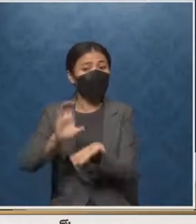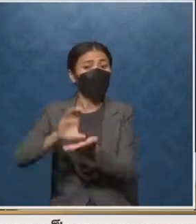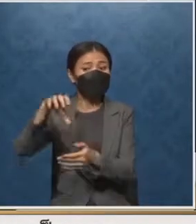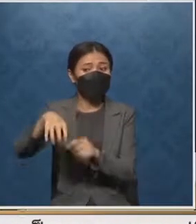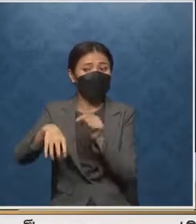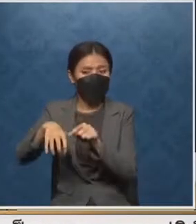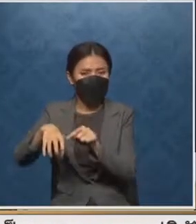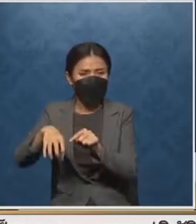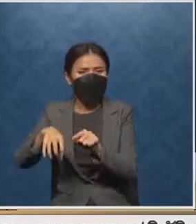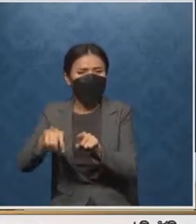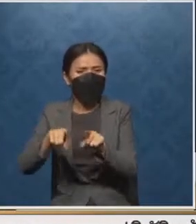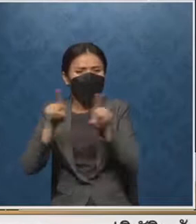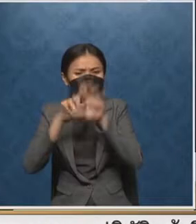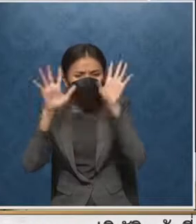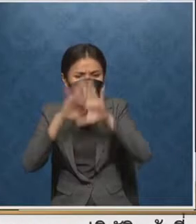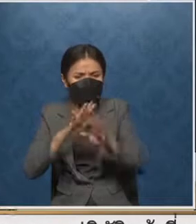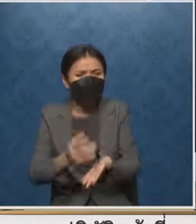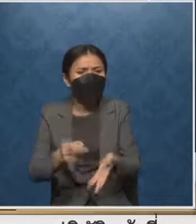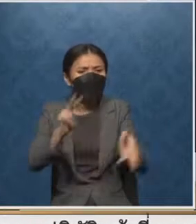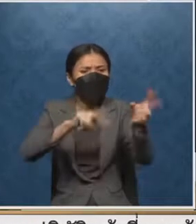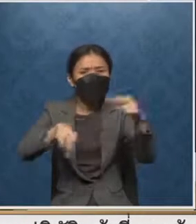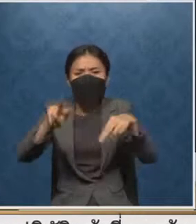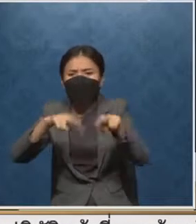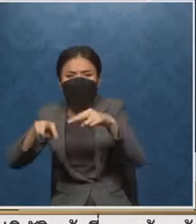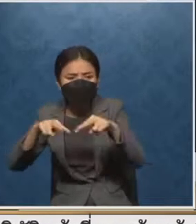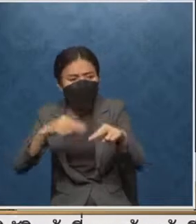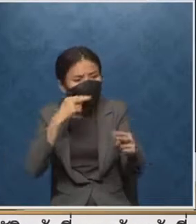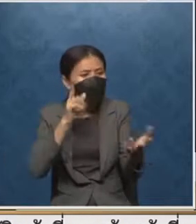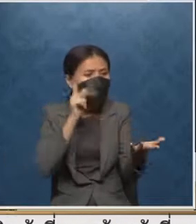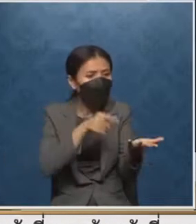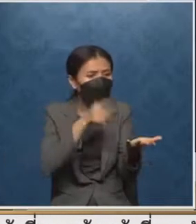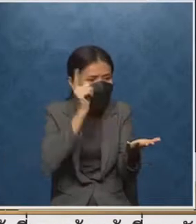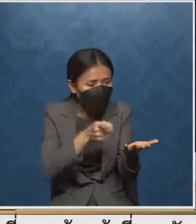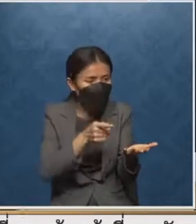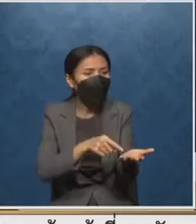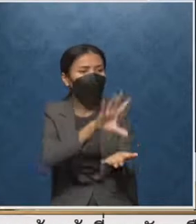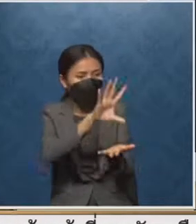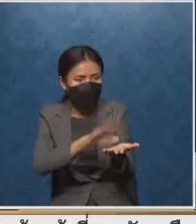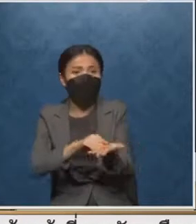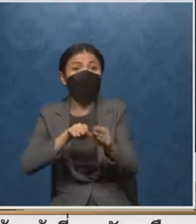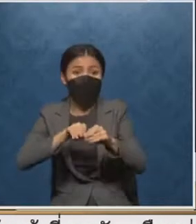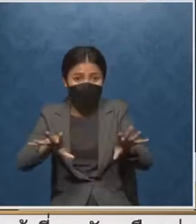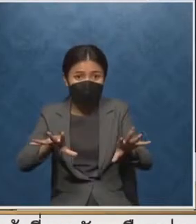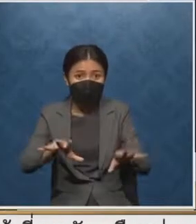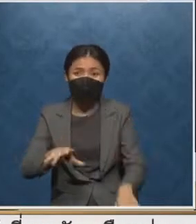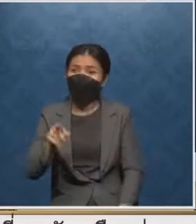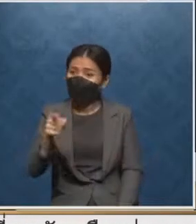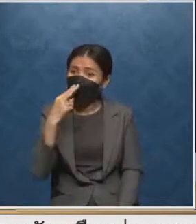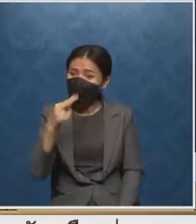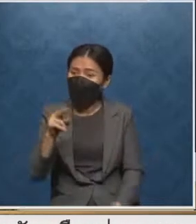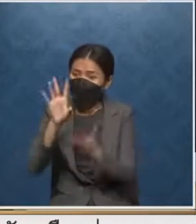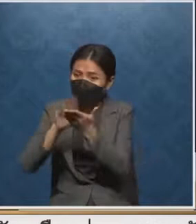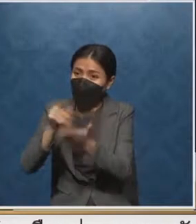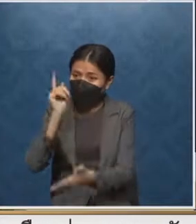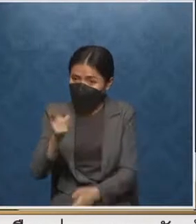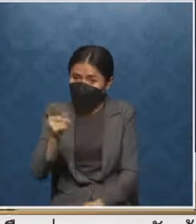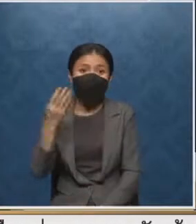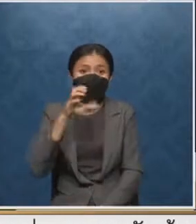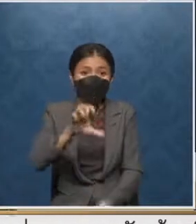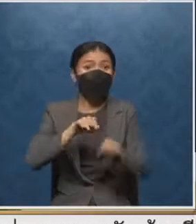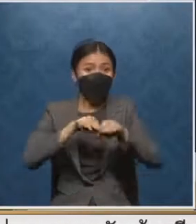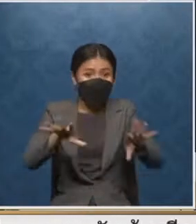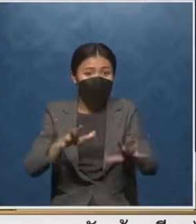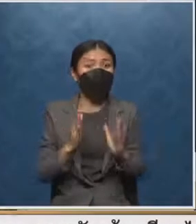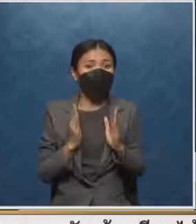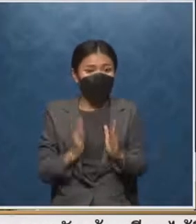ล่องลอยไปให้พี่น้องประชาชนโดยเฉพาะเด็กและเยาวชนในสังคมจะได้รู้ว่าอะไรคือปลอดภัยอะไรคือสร้างส